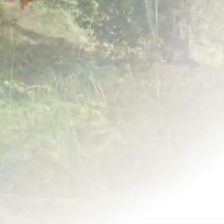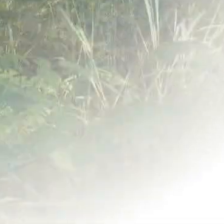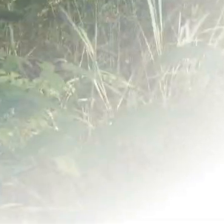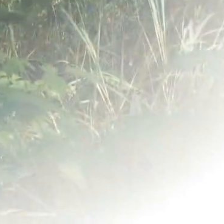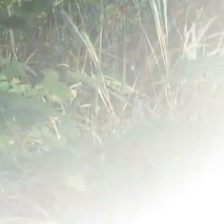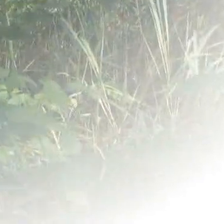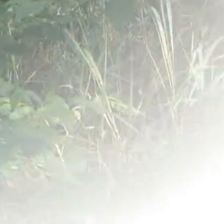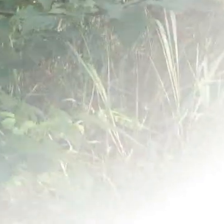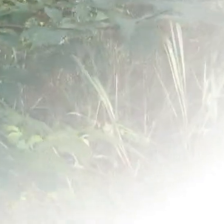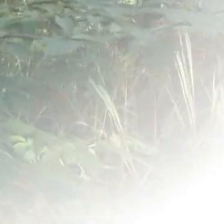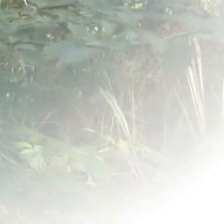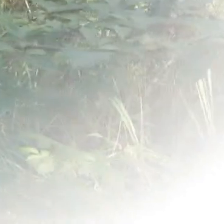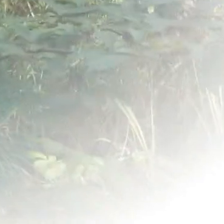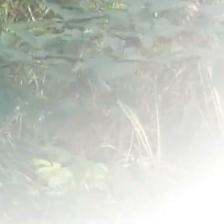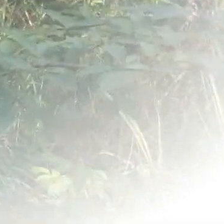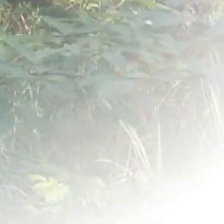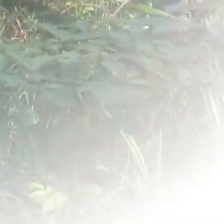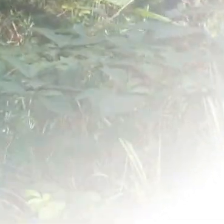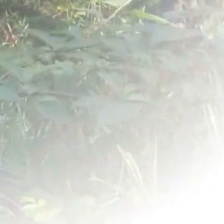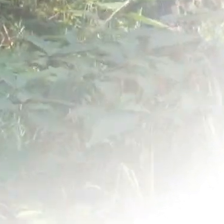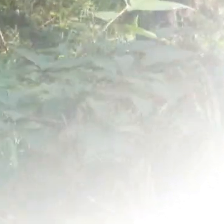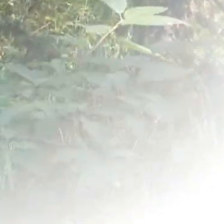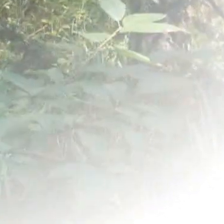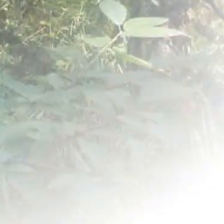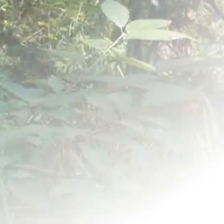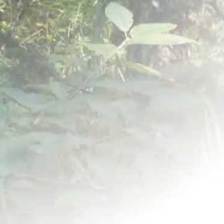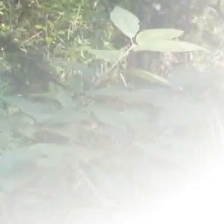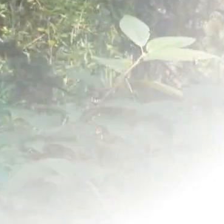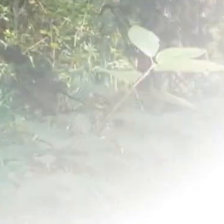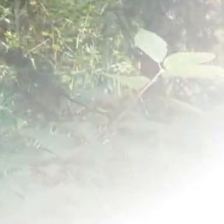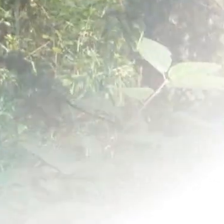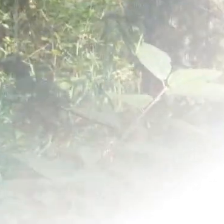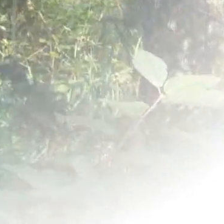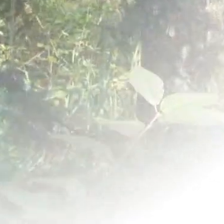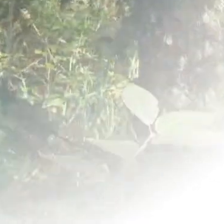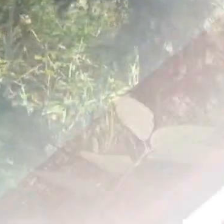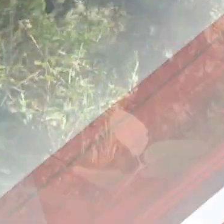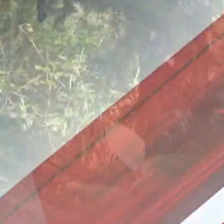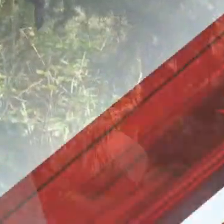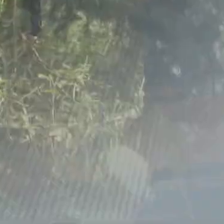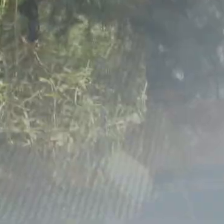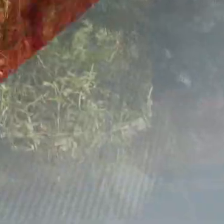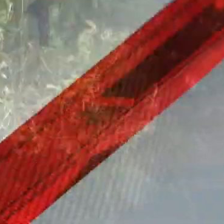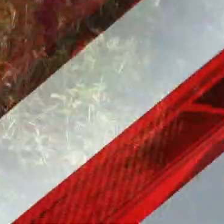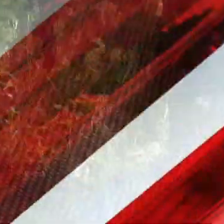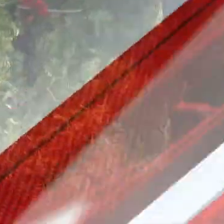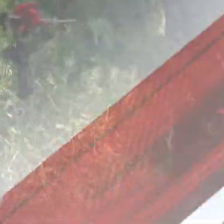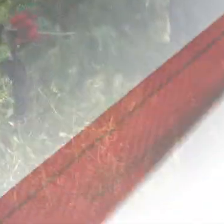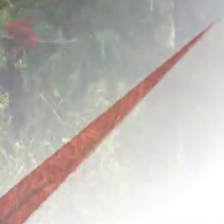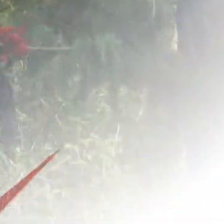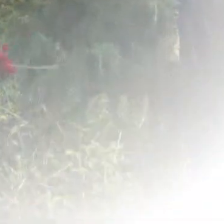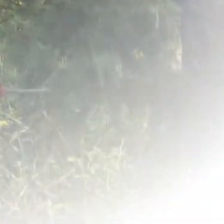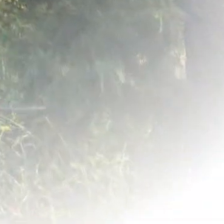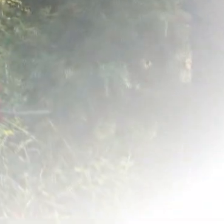27,8 градуса цяпла. Рэкорд належыць 1947 году. У раённых цэнтрах найхаладней